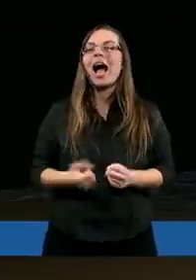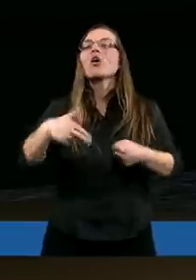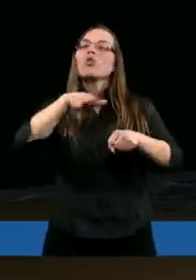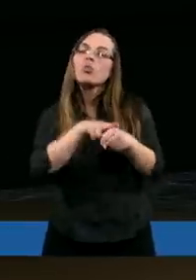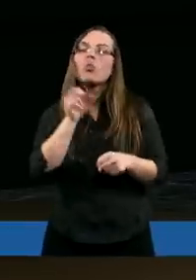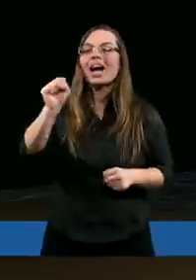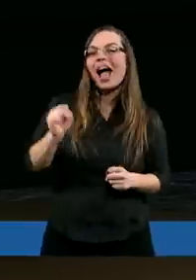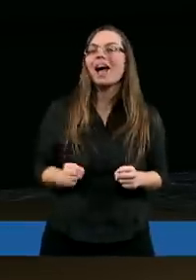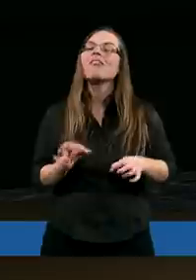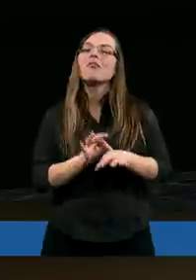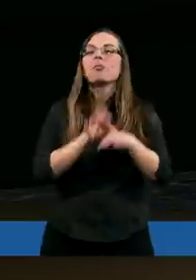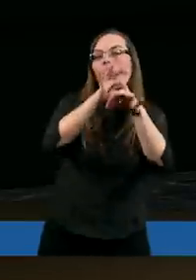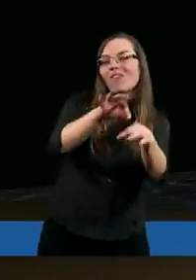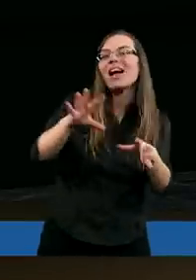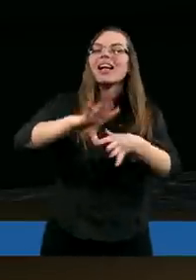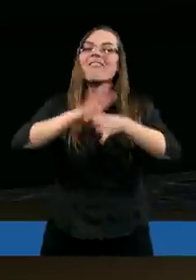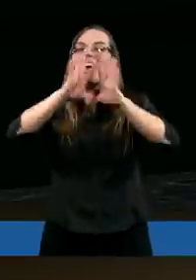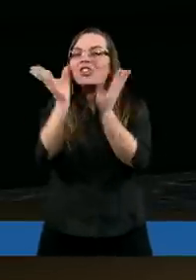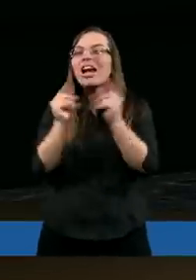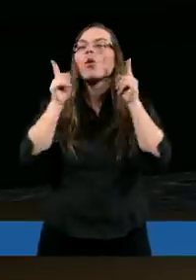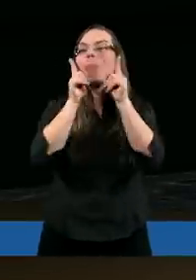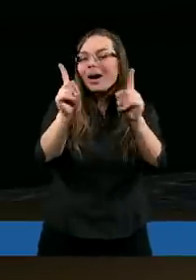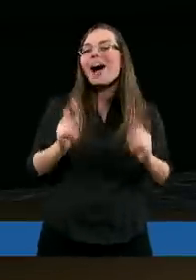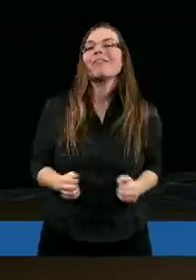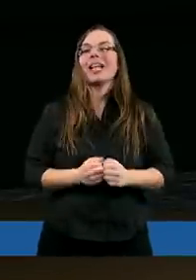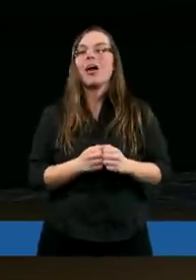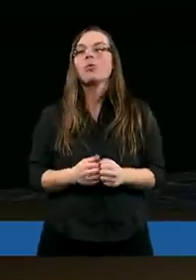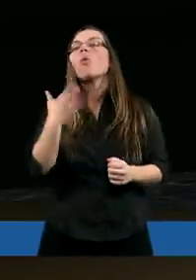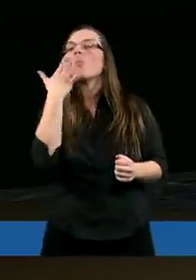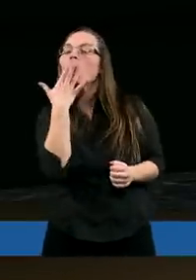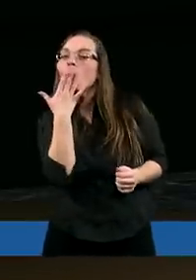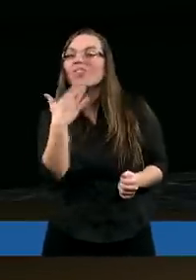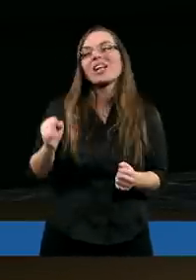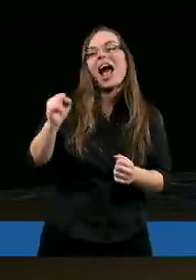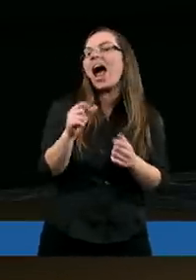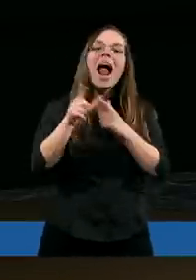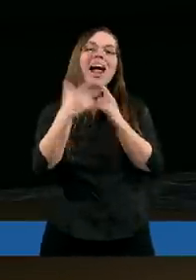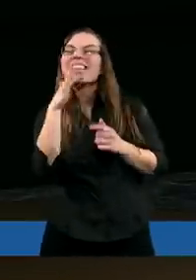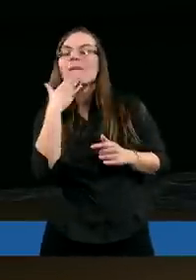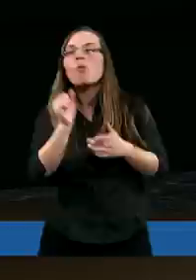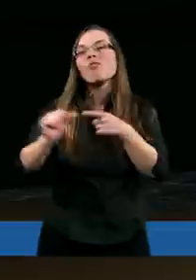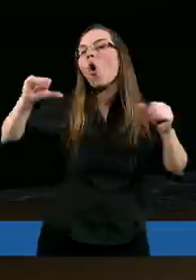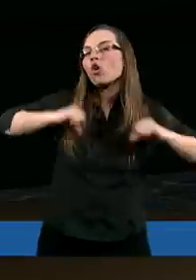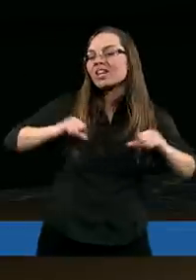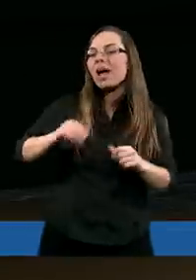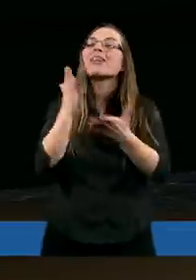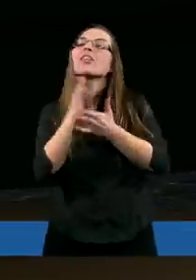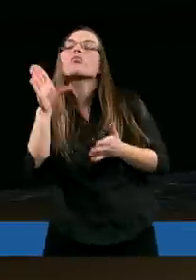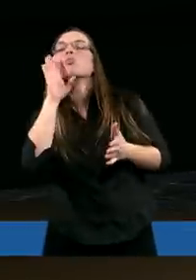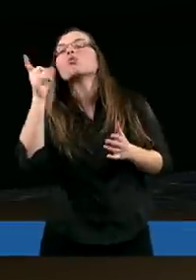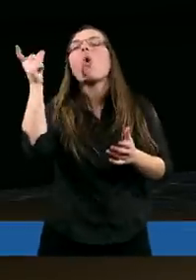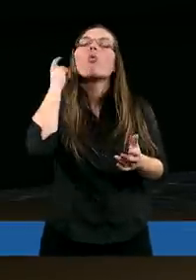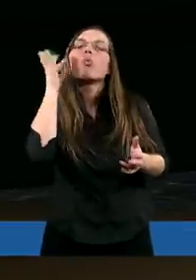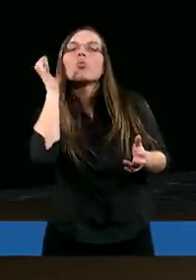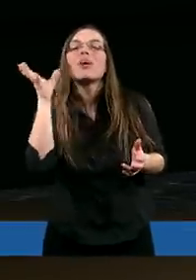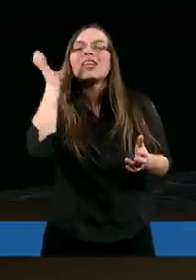która wprowadza we wszelką prawdę, mówi, ale nie mówi od siebie, tylko co usłyszy, a